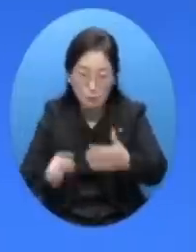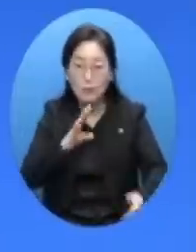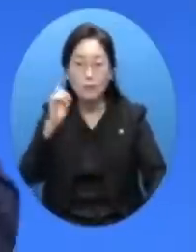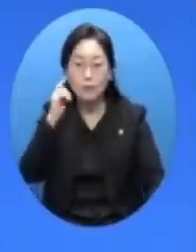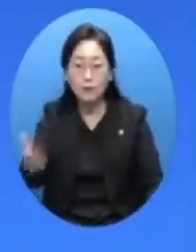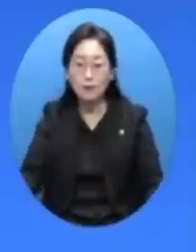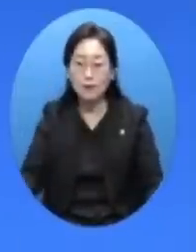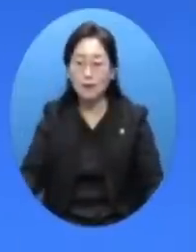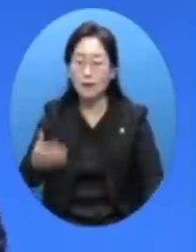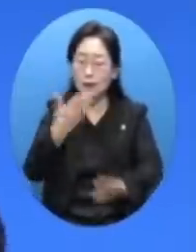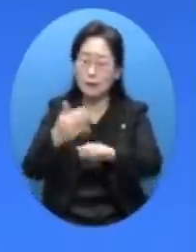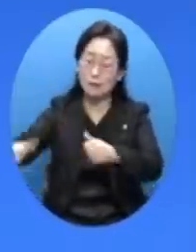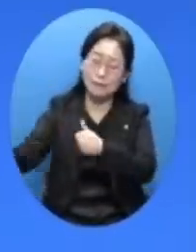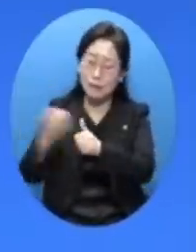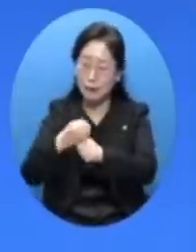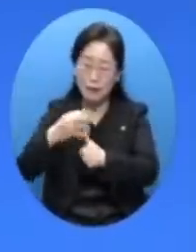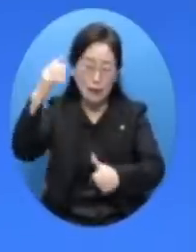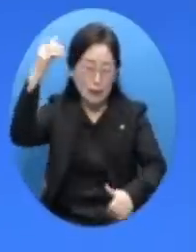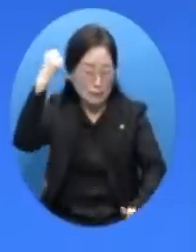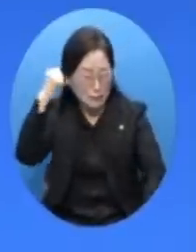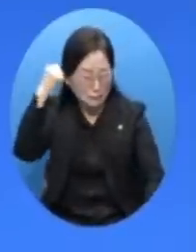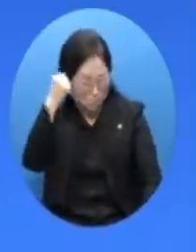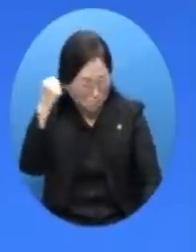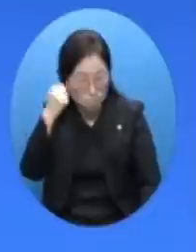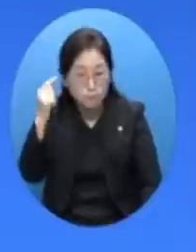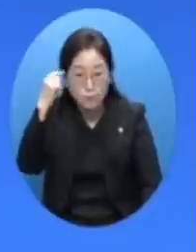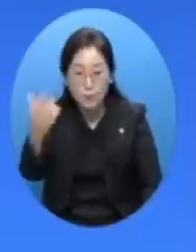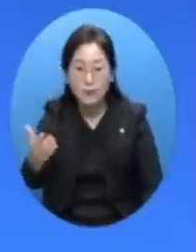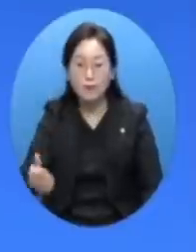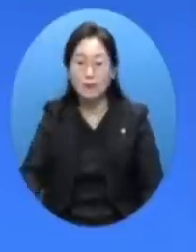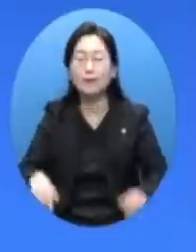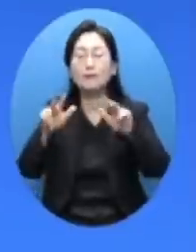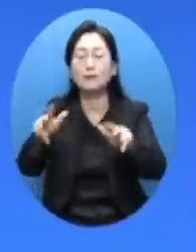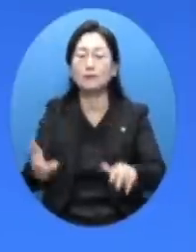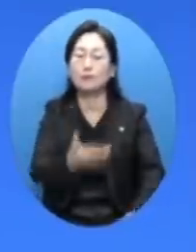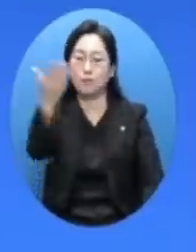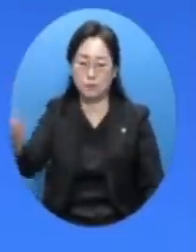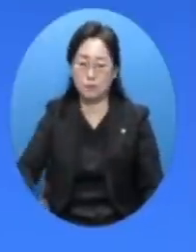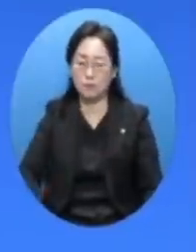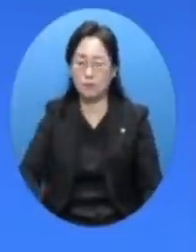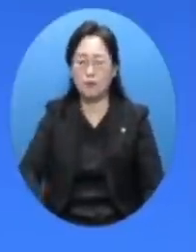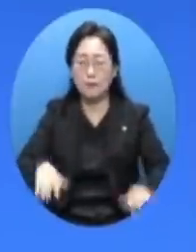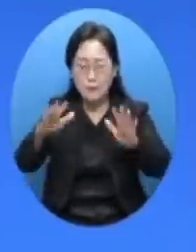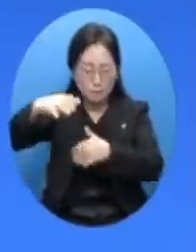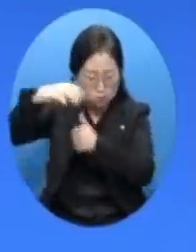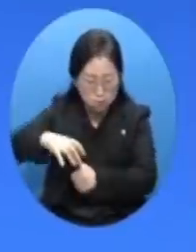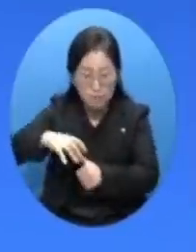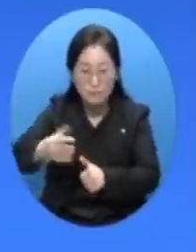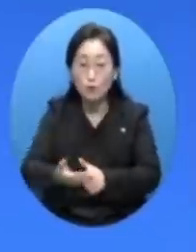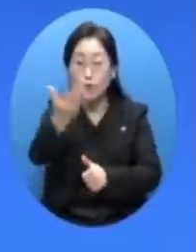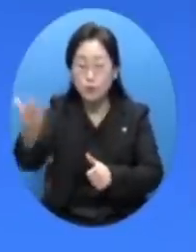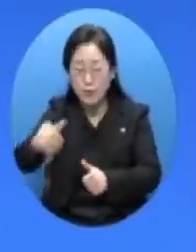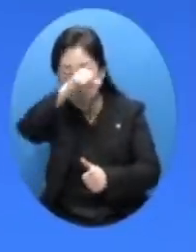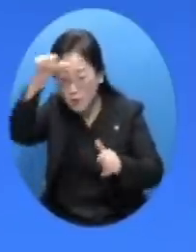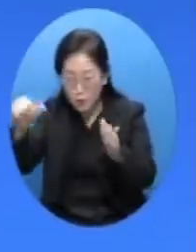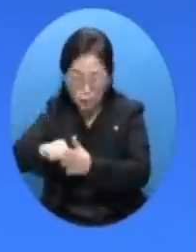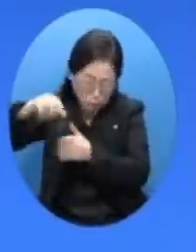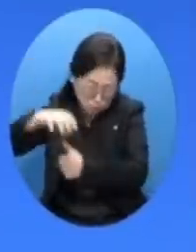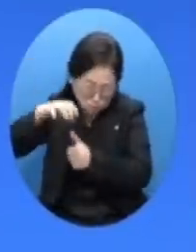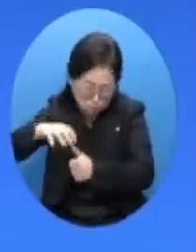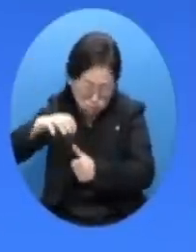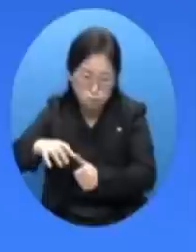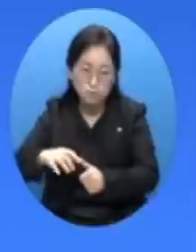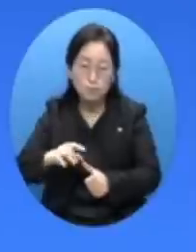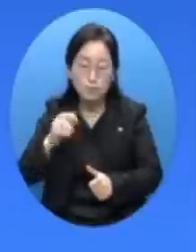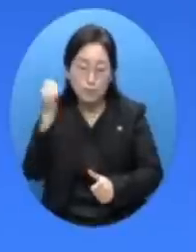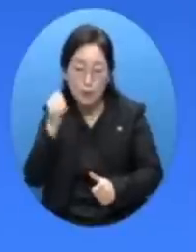밤낮 남에게 배신당한 기억만 들춰보고 있습니까? 여러분 그 송환에 같이 있는 나는 여러분은 거기서 평생 헤어나지 못합니다. 오늘